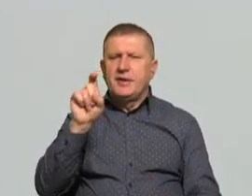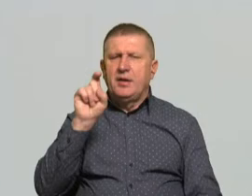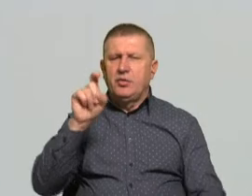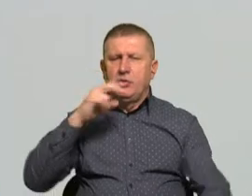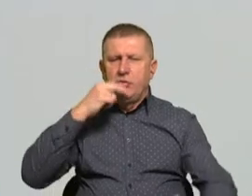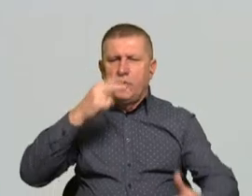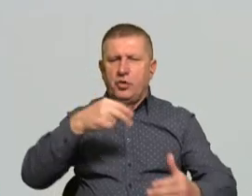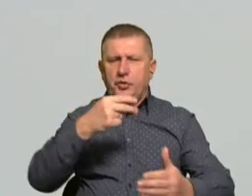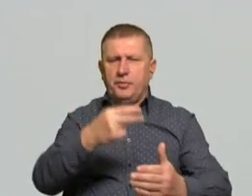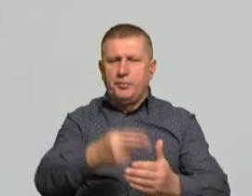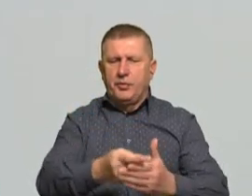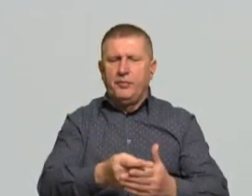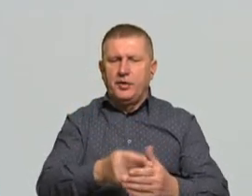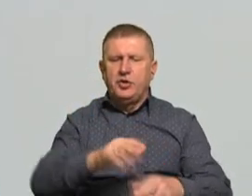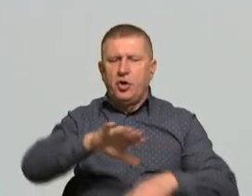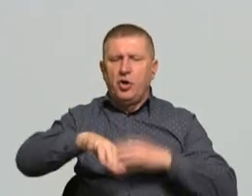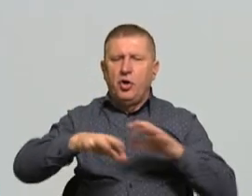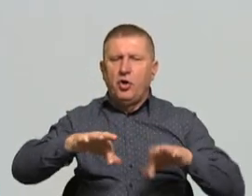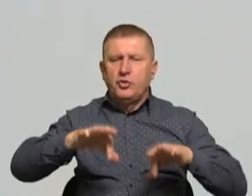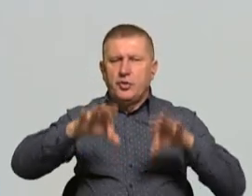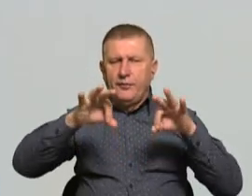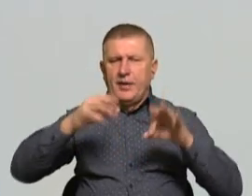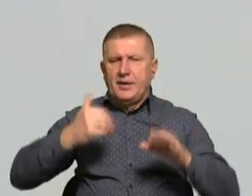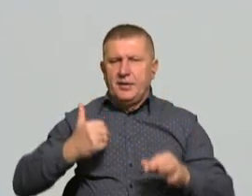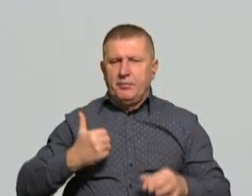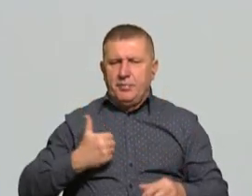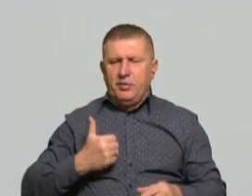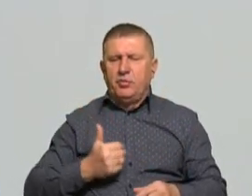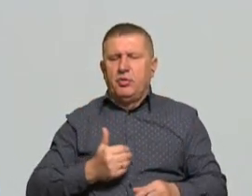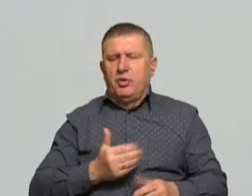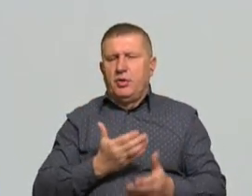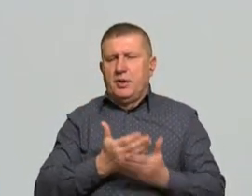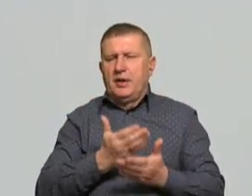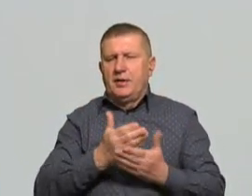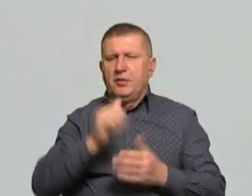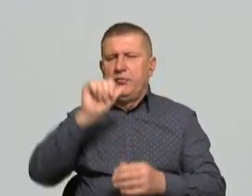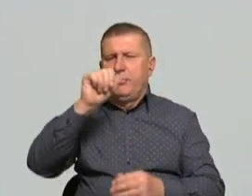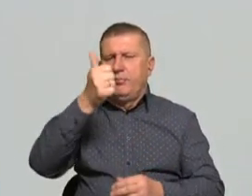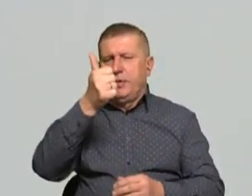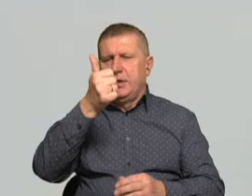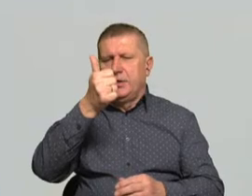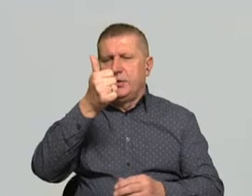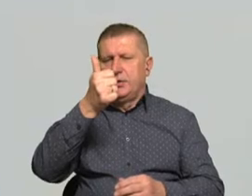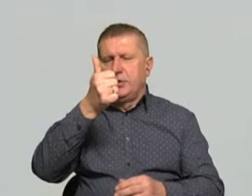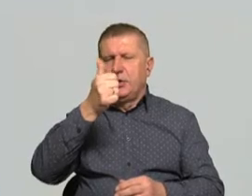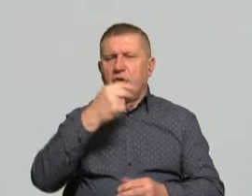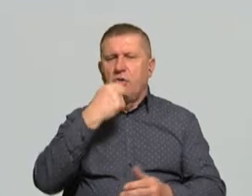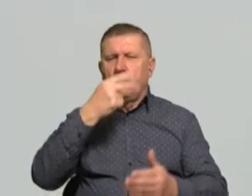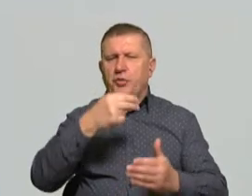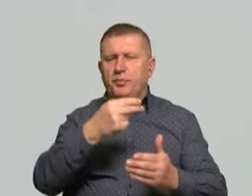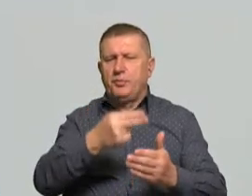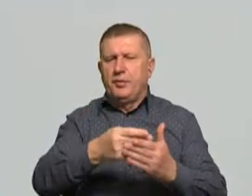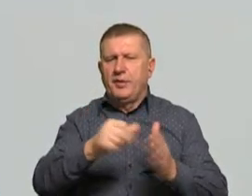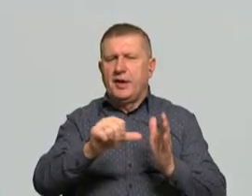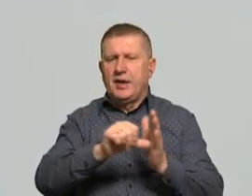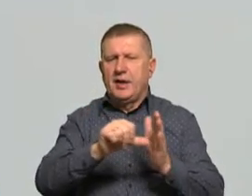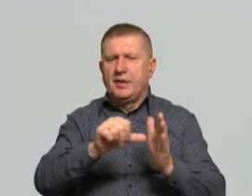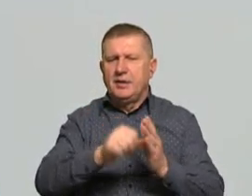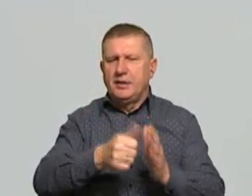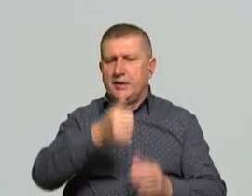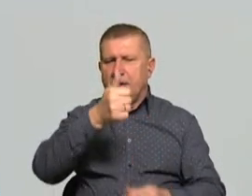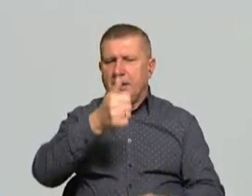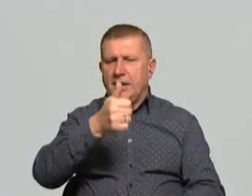Kolejność odpowiedzi ustaliło losowanie, które dokonaliśmy przed nagraniem. W pierwszym bloku jako pierwszy odpowiadać będzie kandydat numer